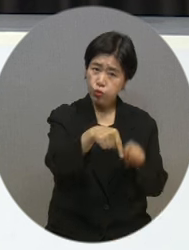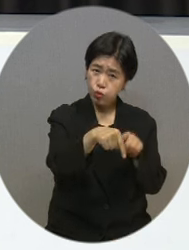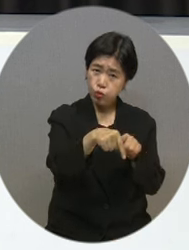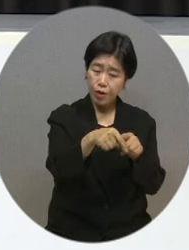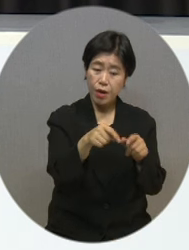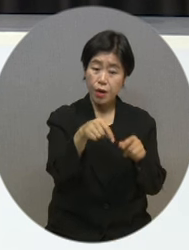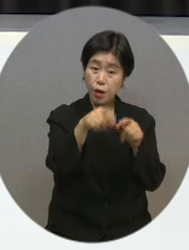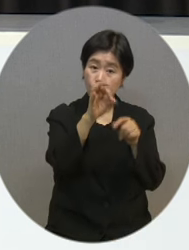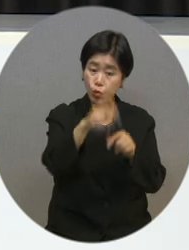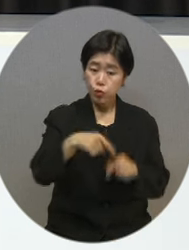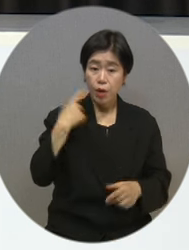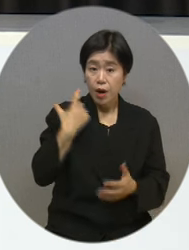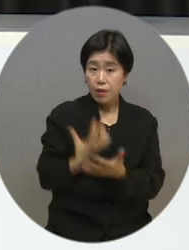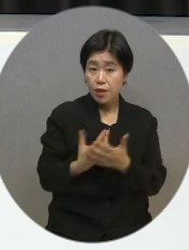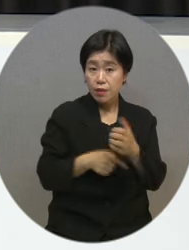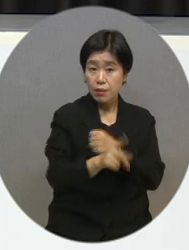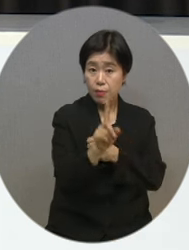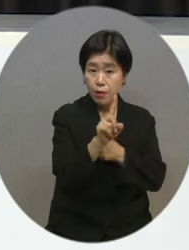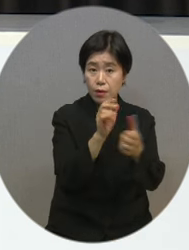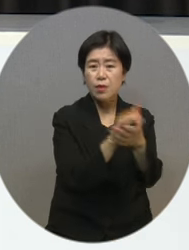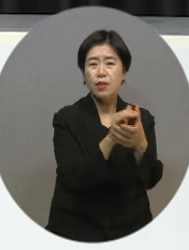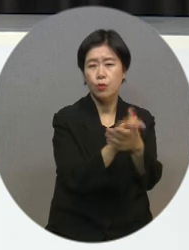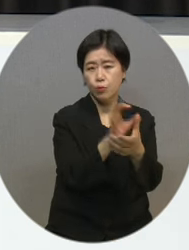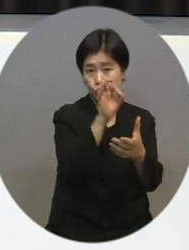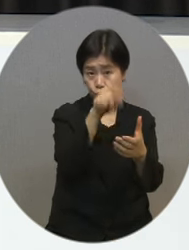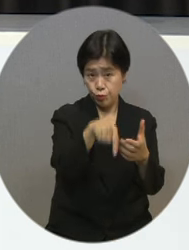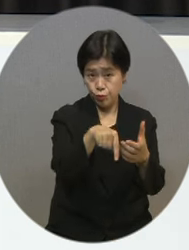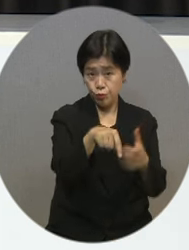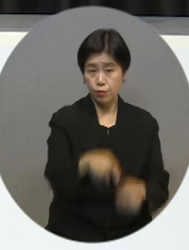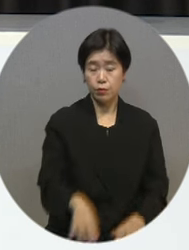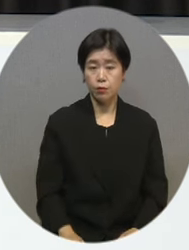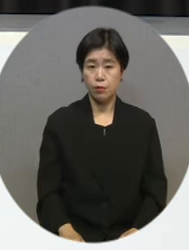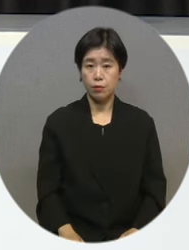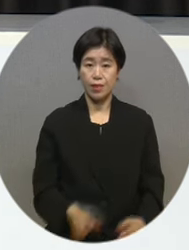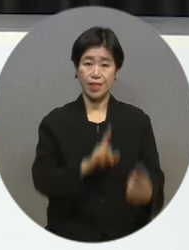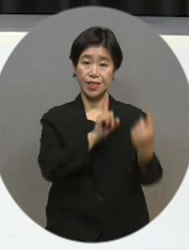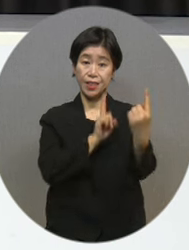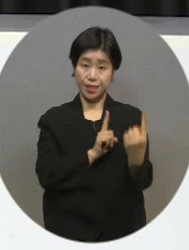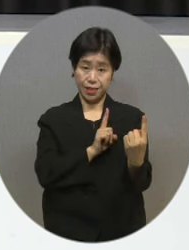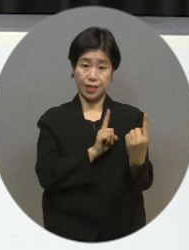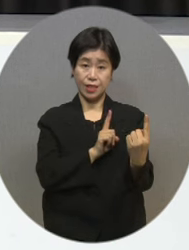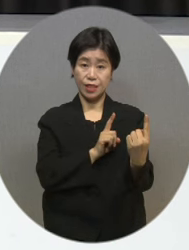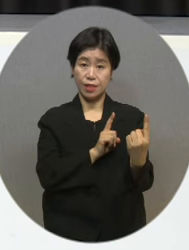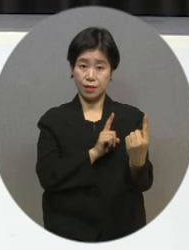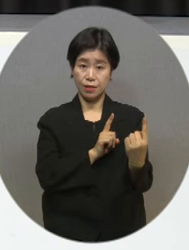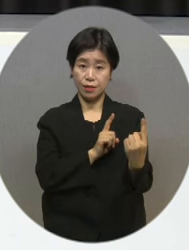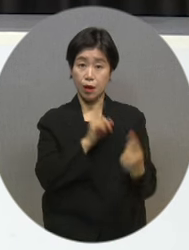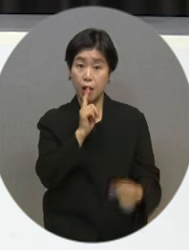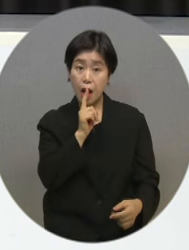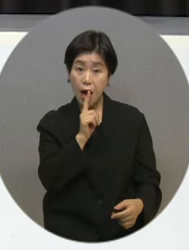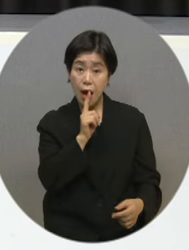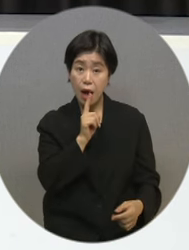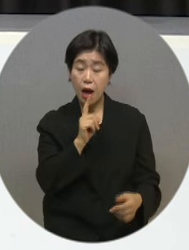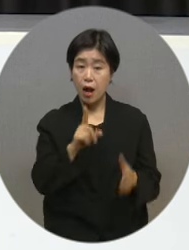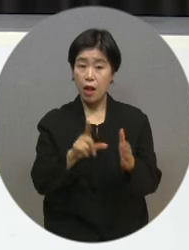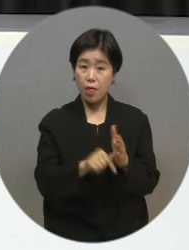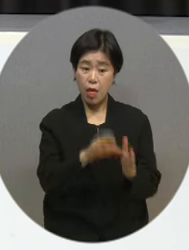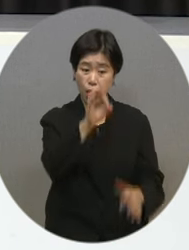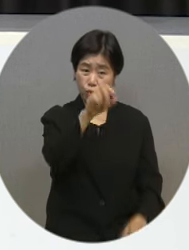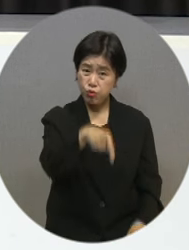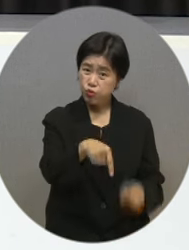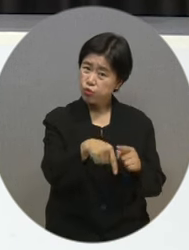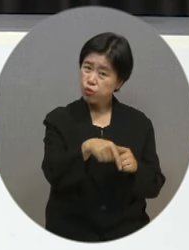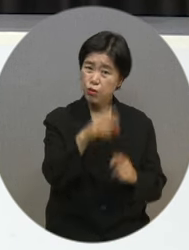벗우자를 쓰거든요. 버두차죠. 그래서 1인칭, 개인을 이렇게 말하는 용어가 아니기 때문에 법정